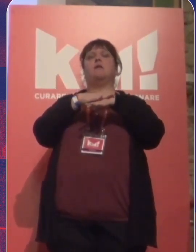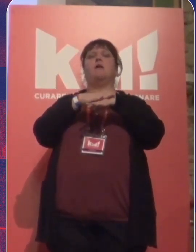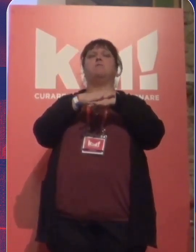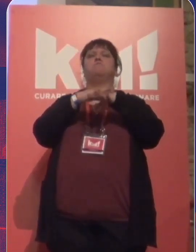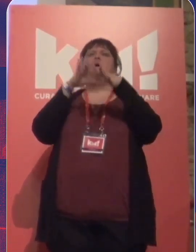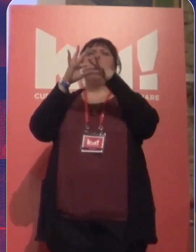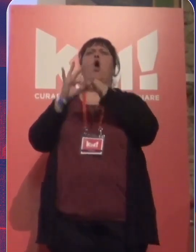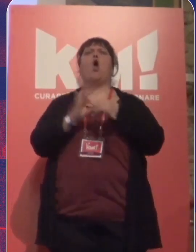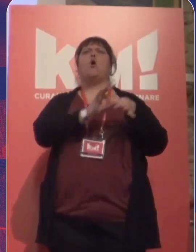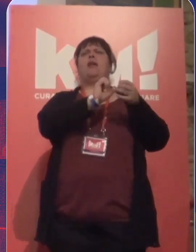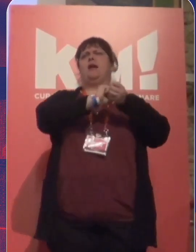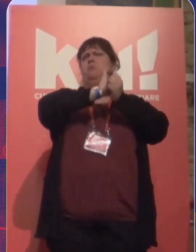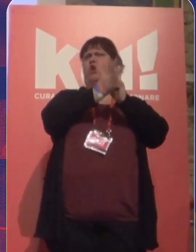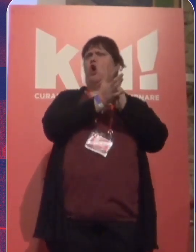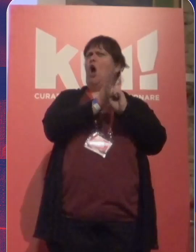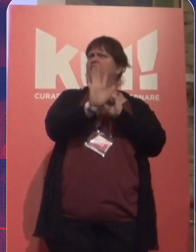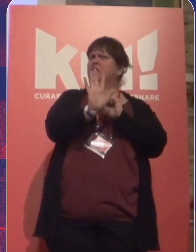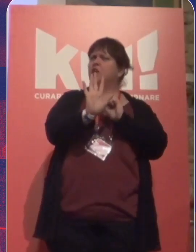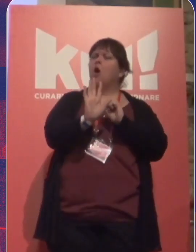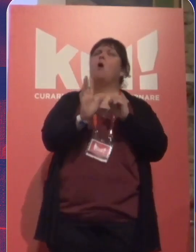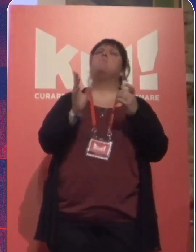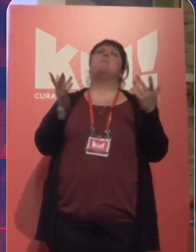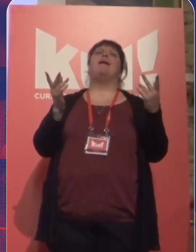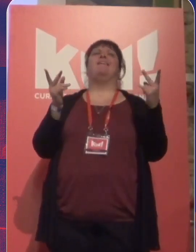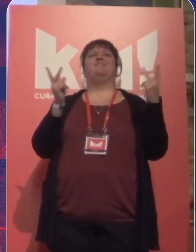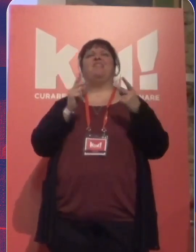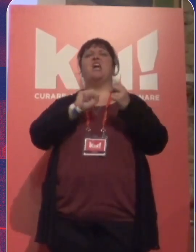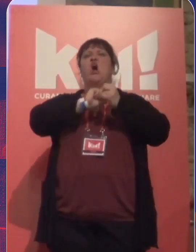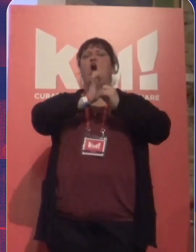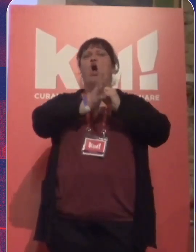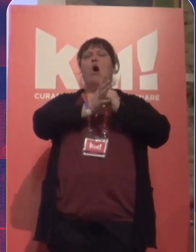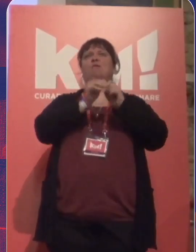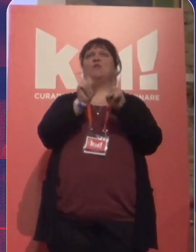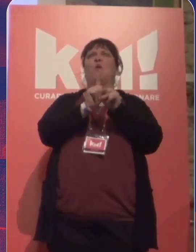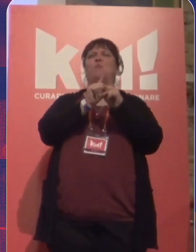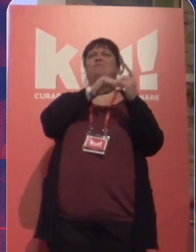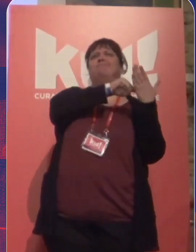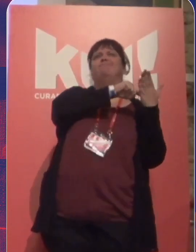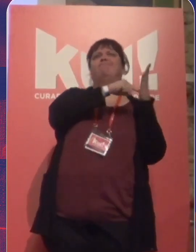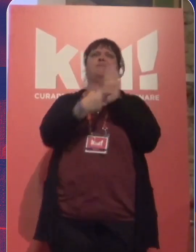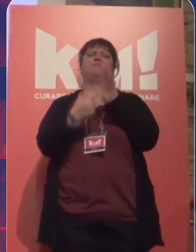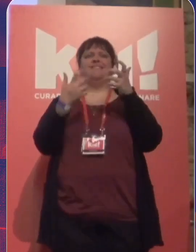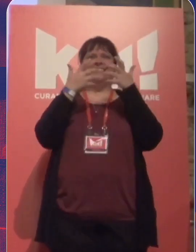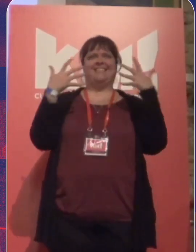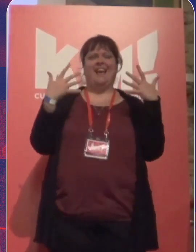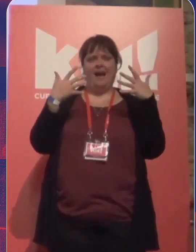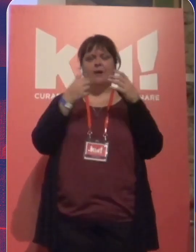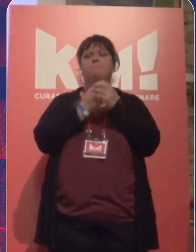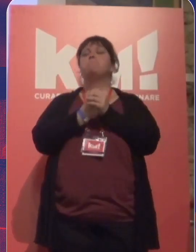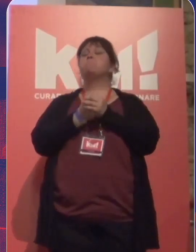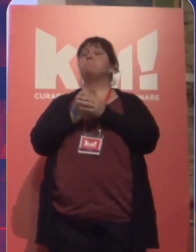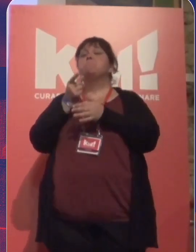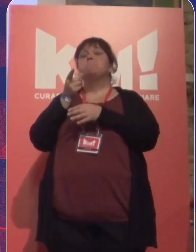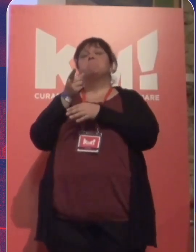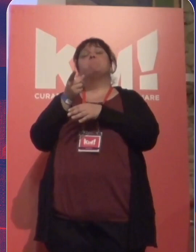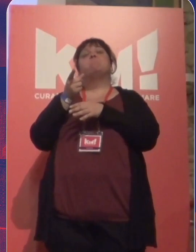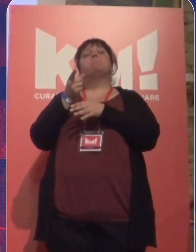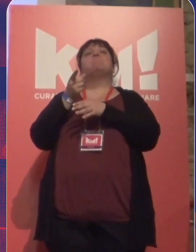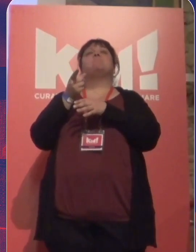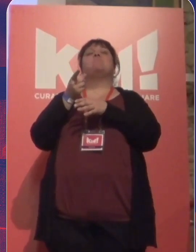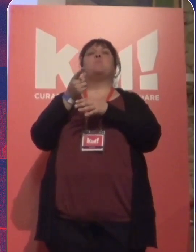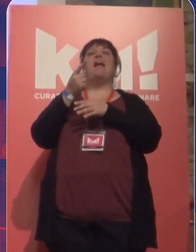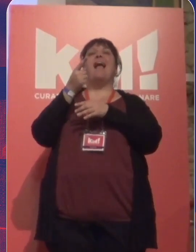come esasperato diciamo così amplificato che il doppio volto dell'altro il co vide il